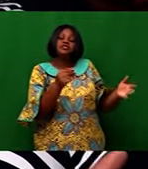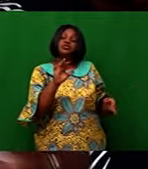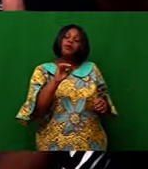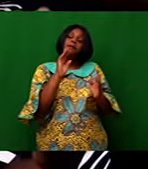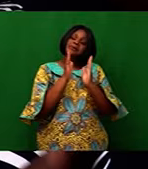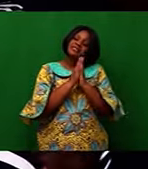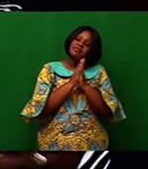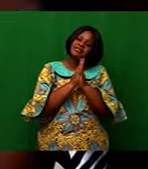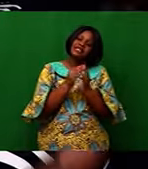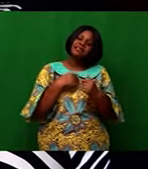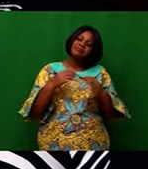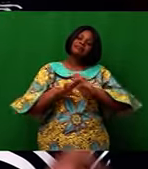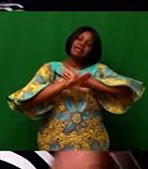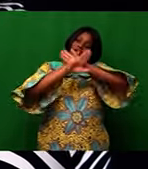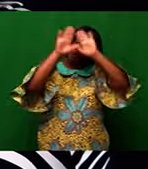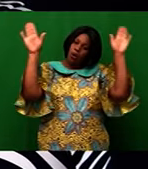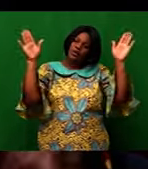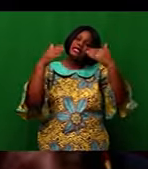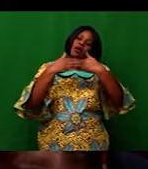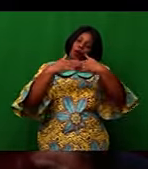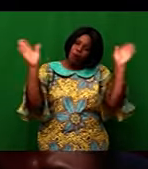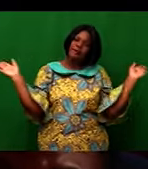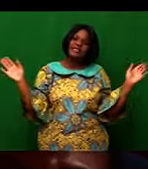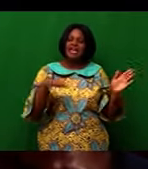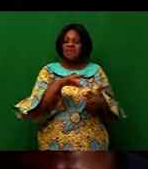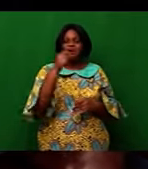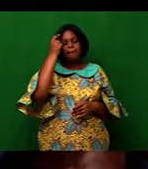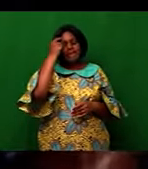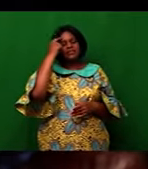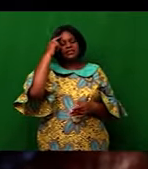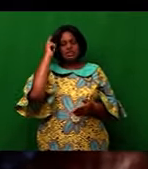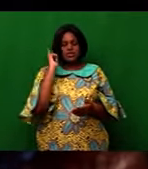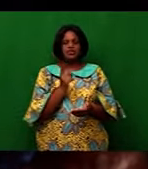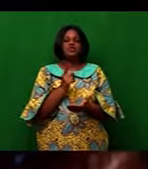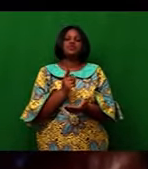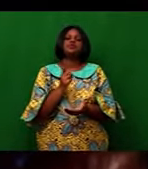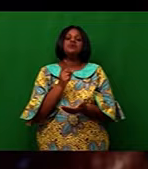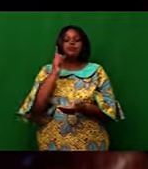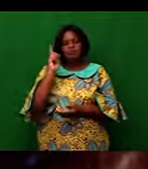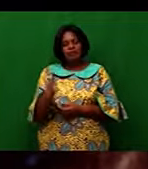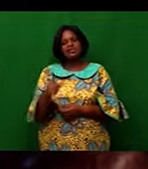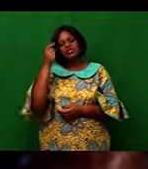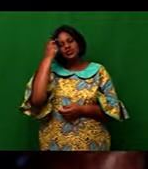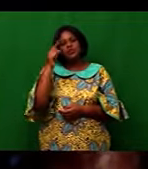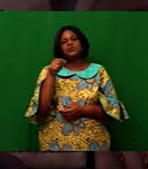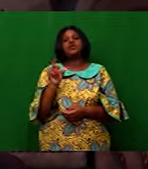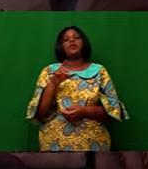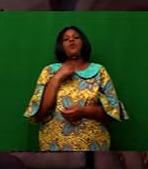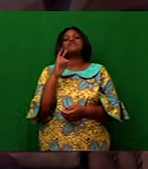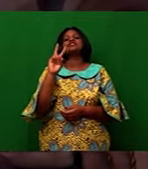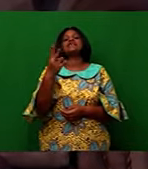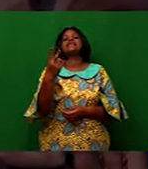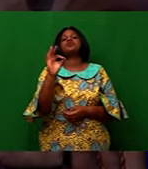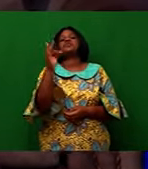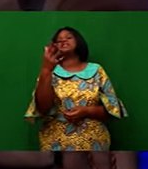richiitwa ngaritwe riri zvakajeka zviri pachena. Mashoko akanaka makukutu. Nai vadiwa atariri.